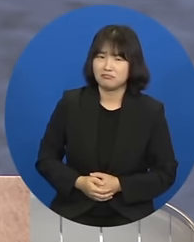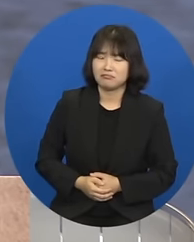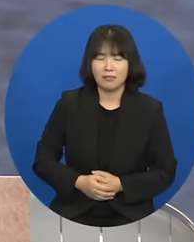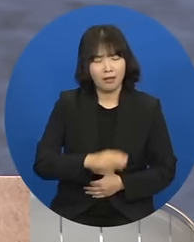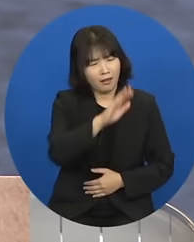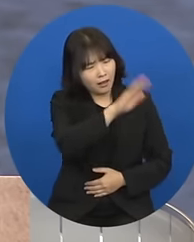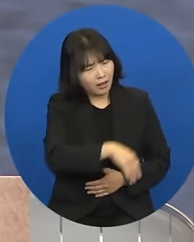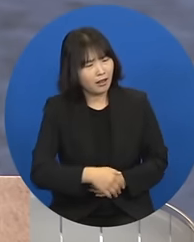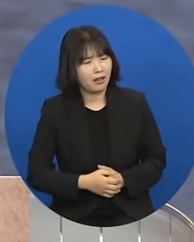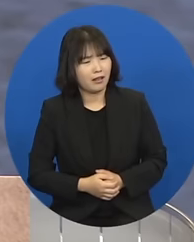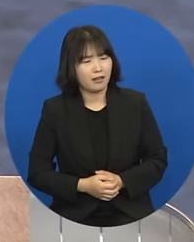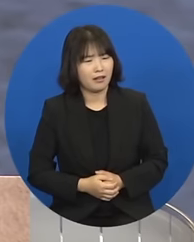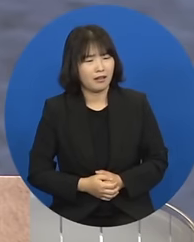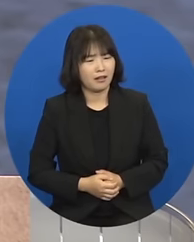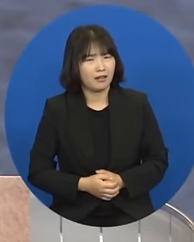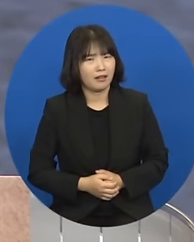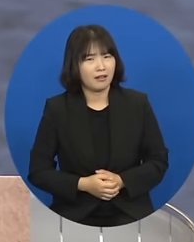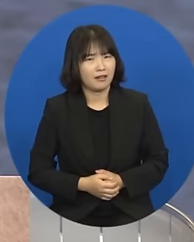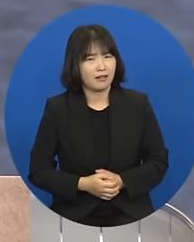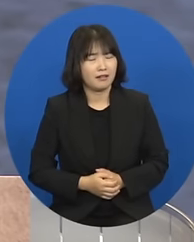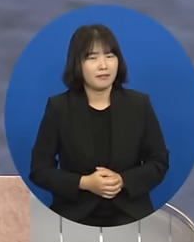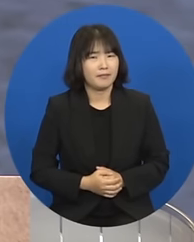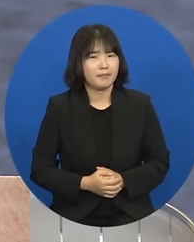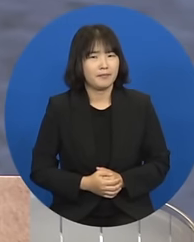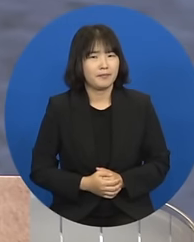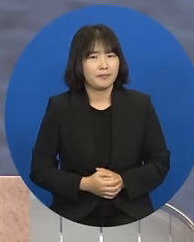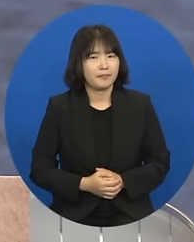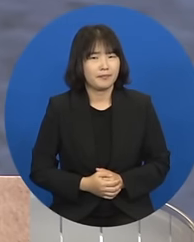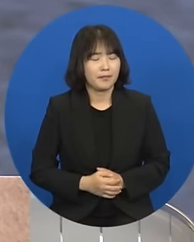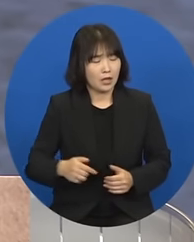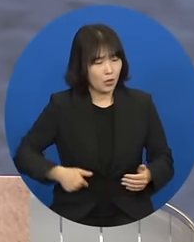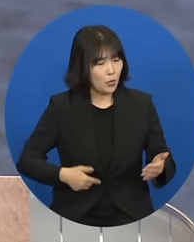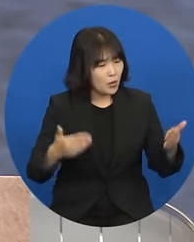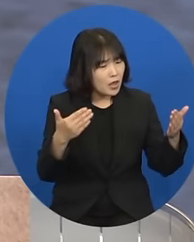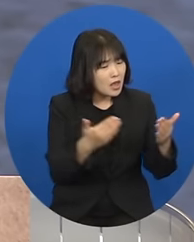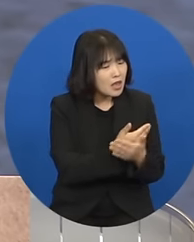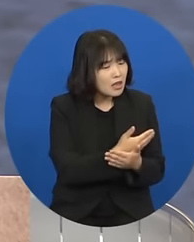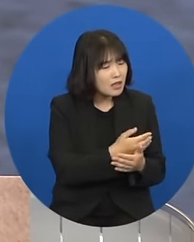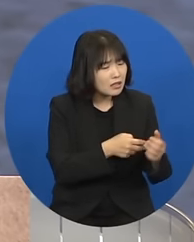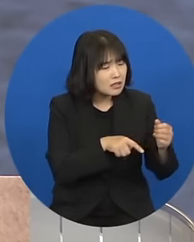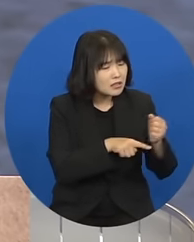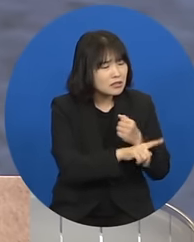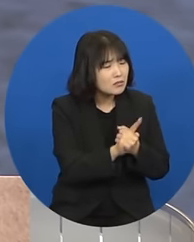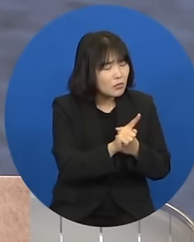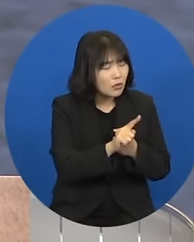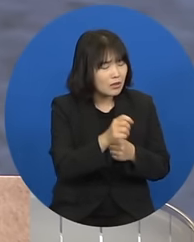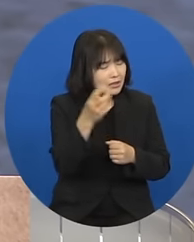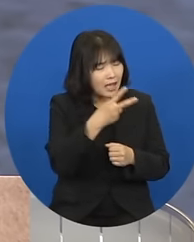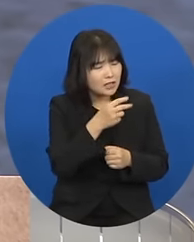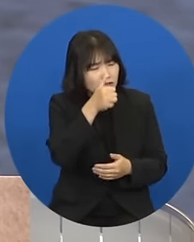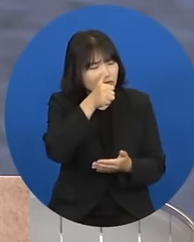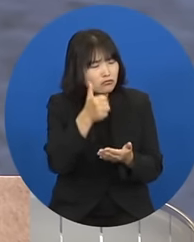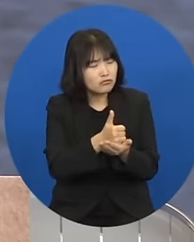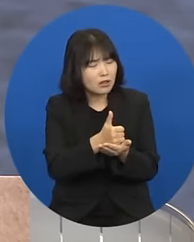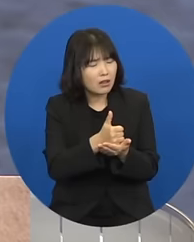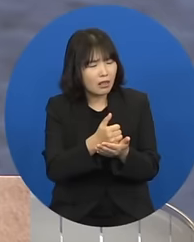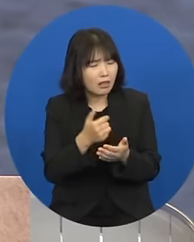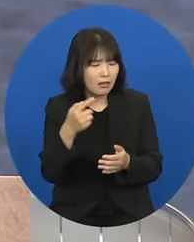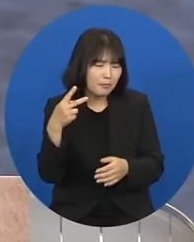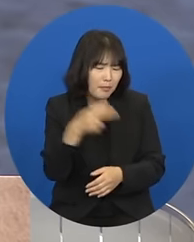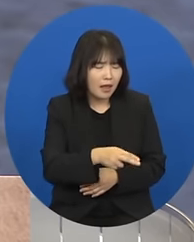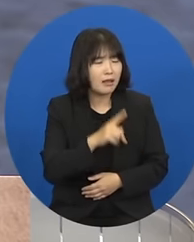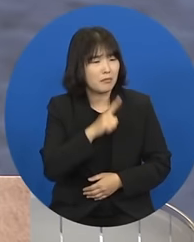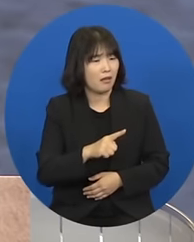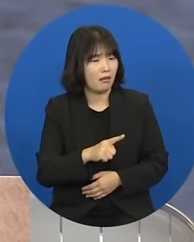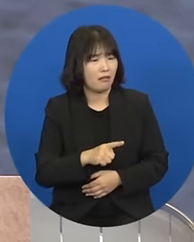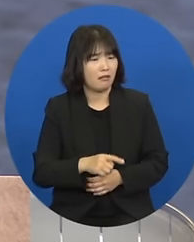언니, 김주교 언니, 이제 동생이 회개는 다시는 안 하겠다는 거 아니야? 나는 교회를 안 다니지만